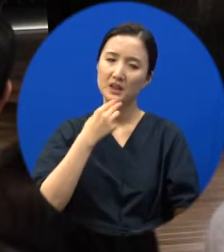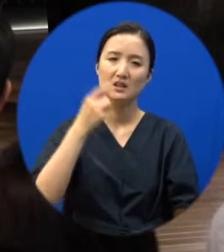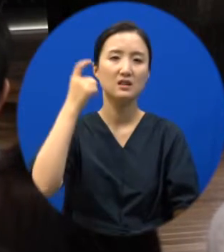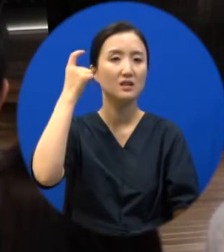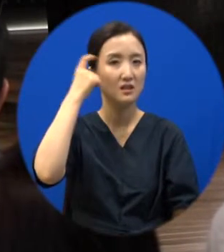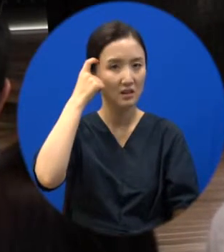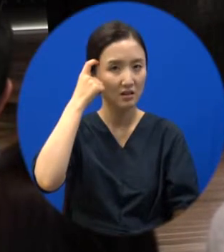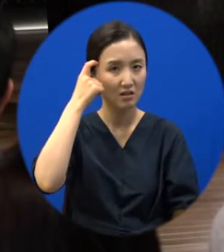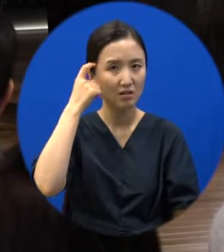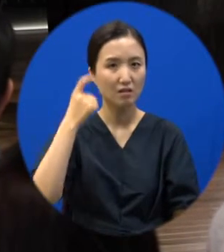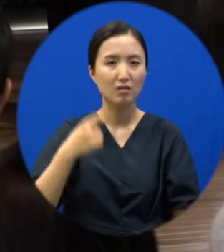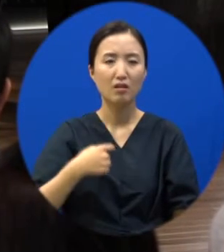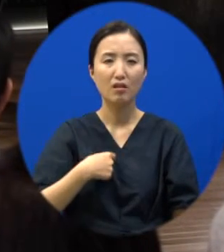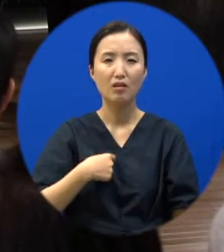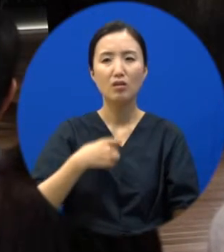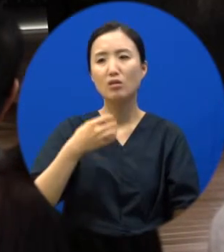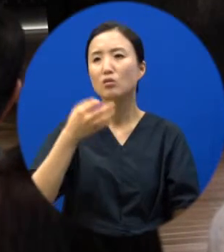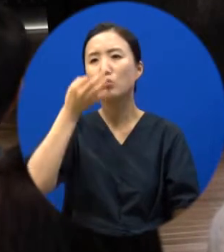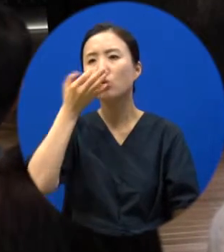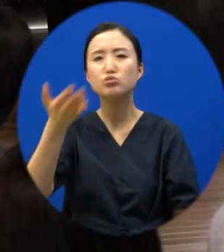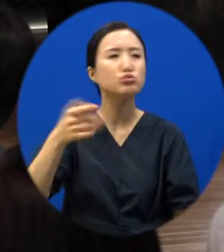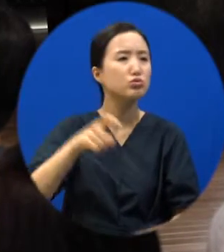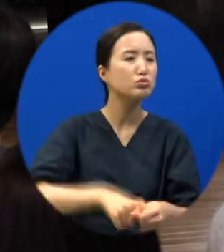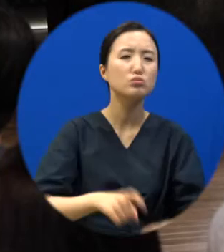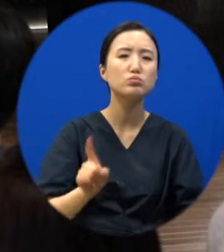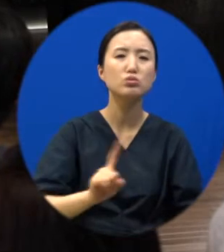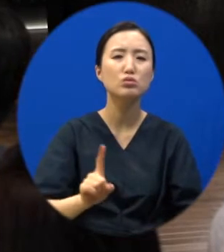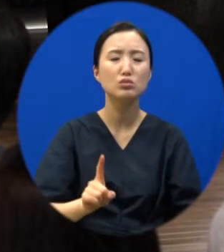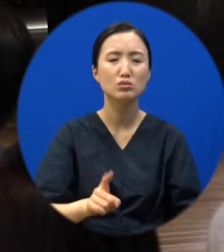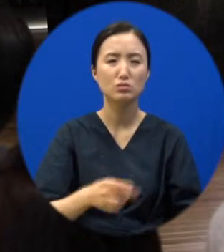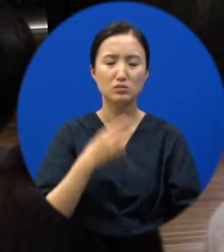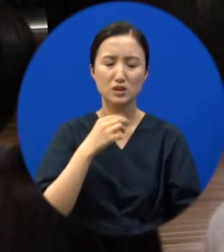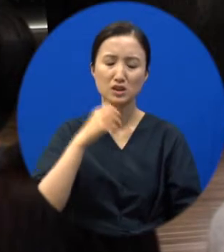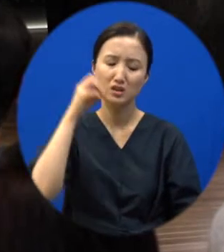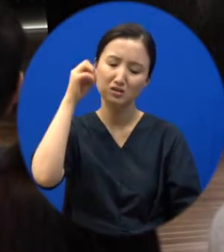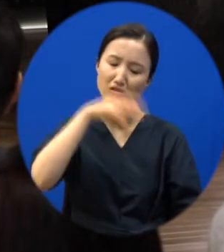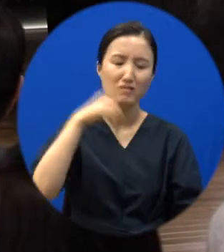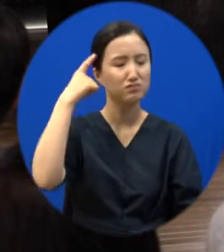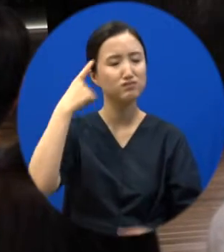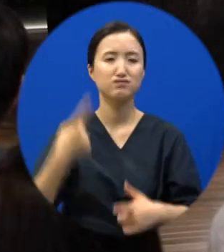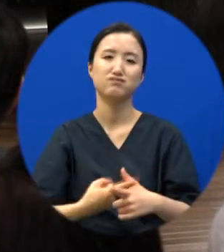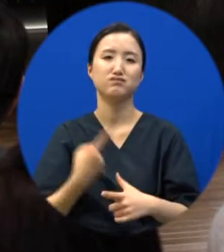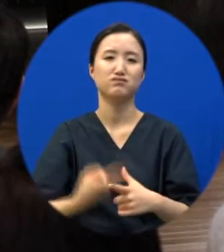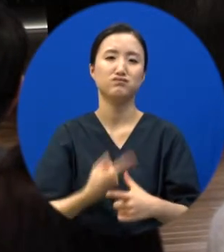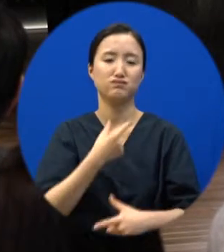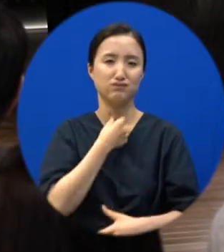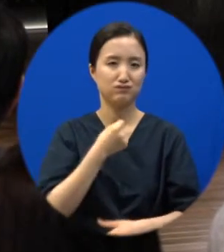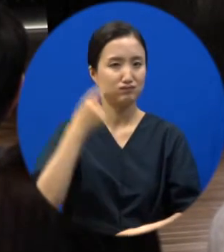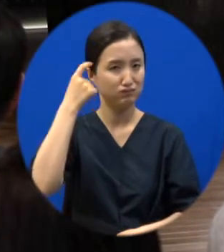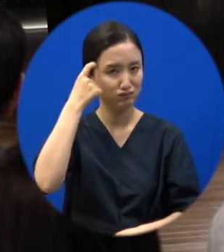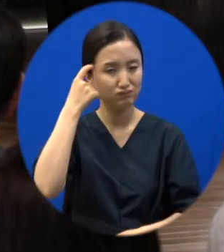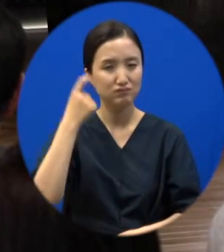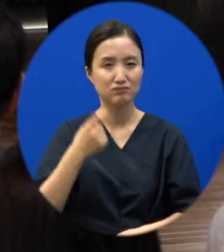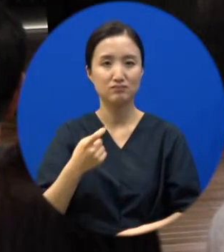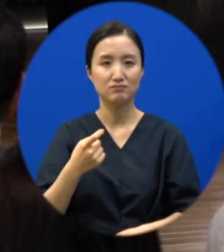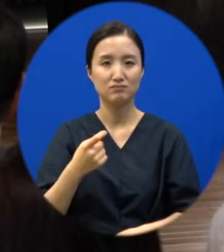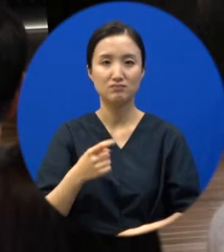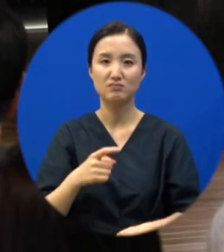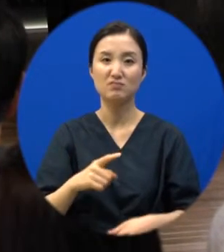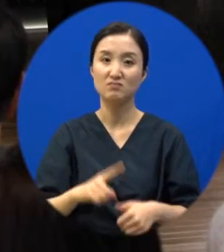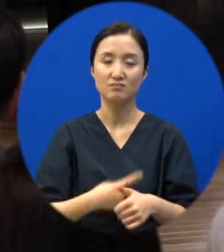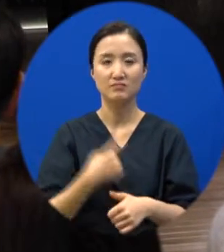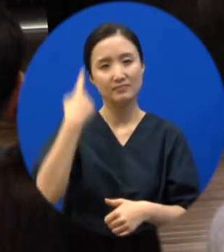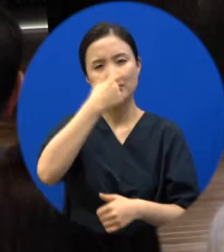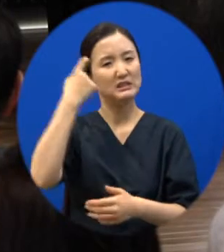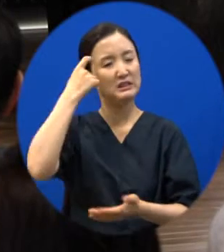했대요. 아니 내가 누구 보여주려고 이렇게 외모를 갖고 그냥 편안하게 살면 되지, 자연스럽게 살면 되지